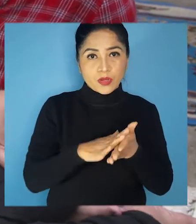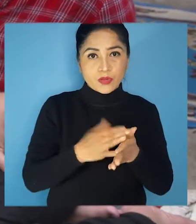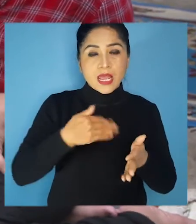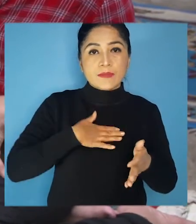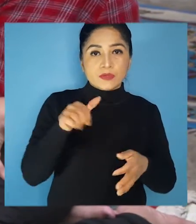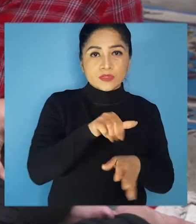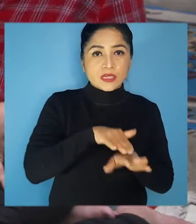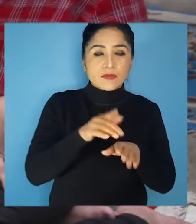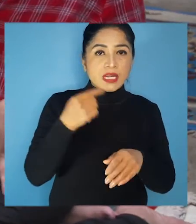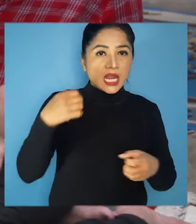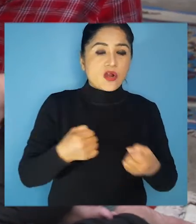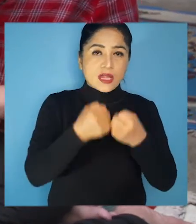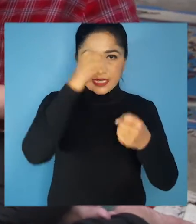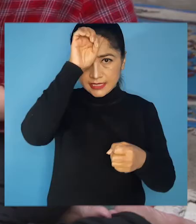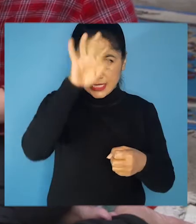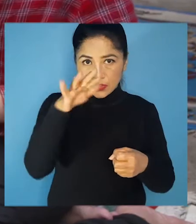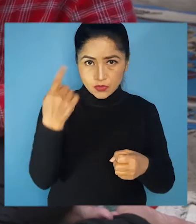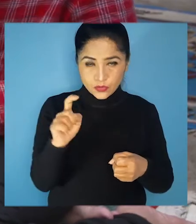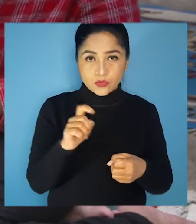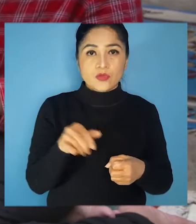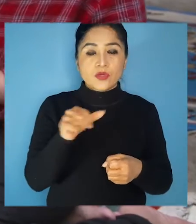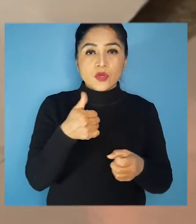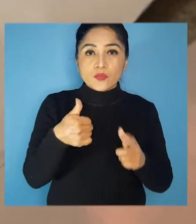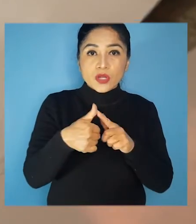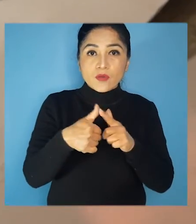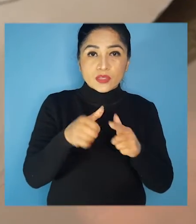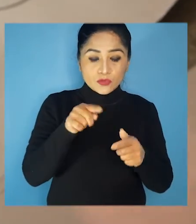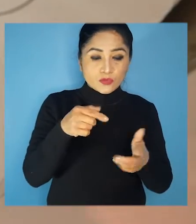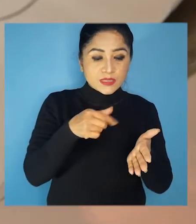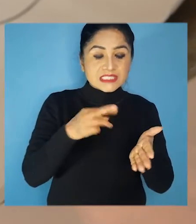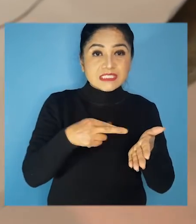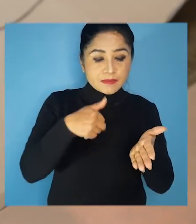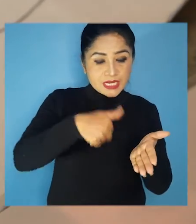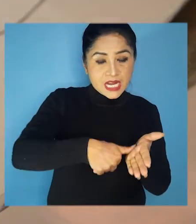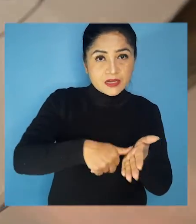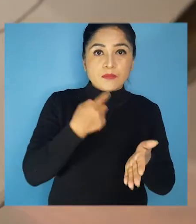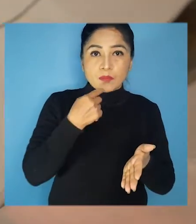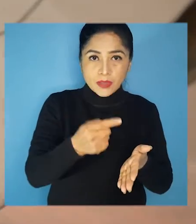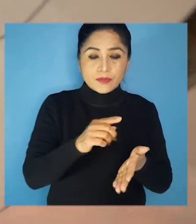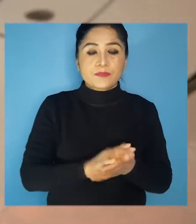अनि हामी उनीहरूलाई एउटा घटना बताउँथ्यौँ, अनि बुढी औँलाई इमोजीमा राख्न भन्थ्यौँ,